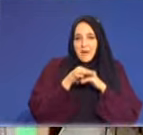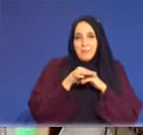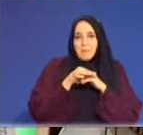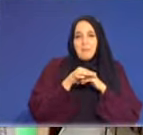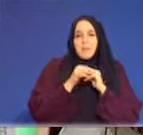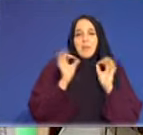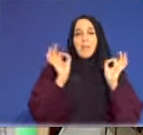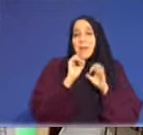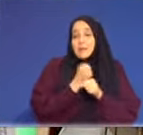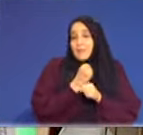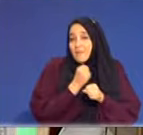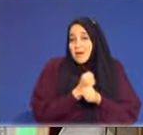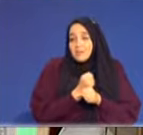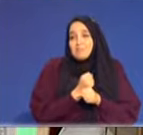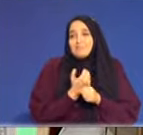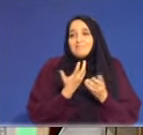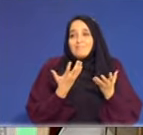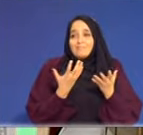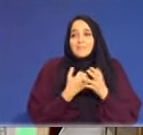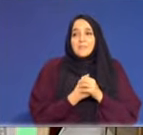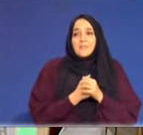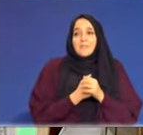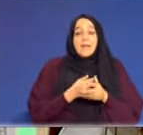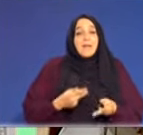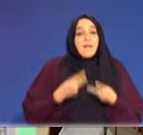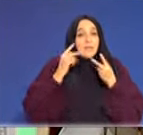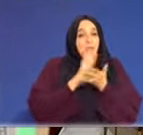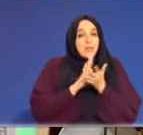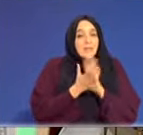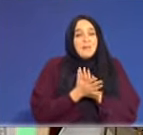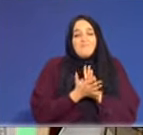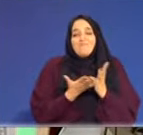وهو دون عمل حاليا، والحياة الاجتماعية كارثية،